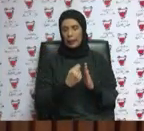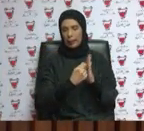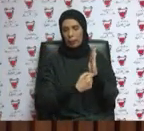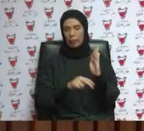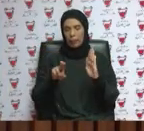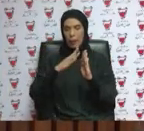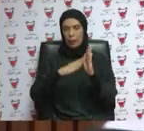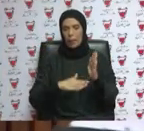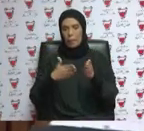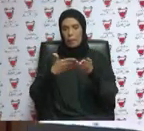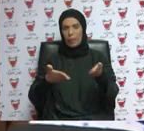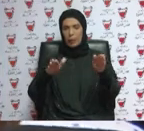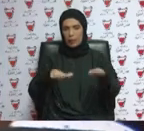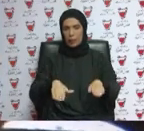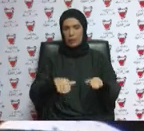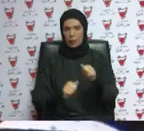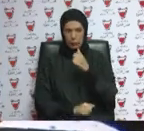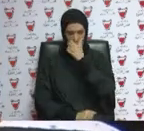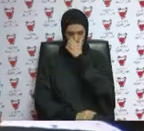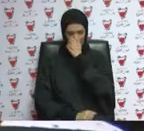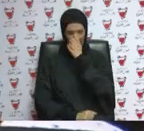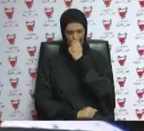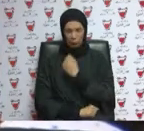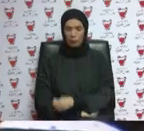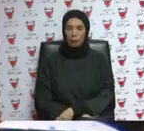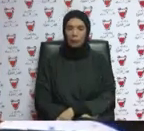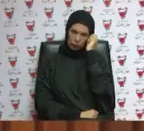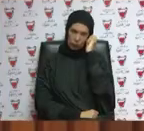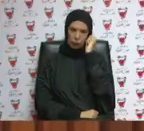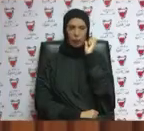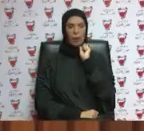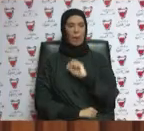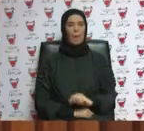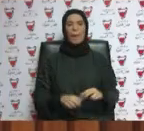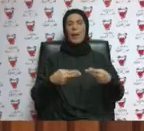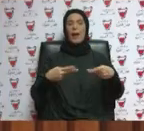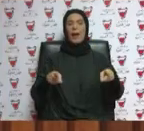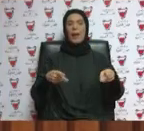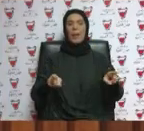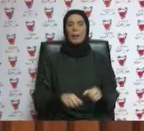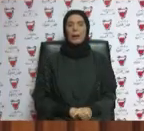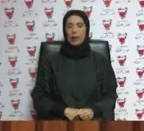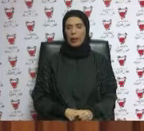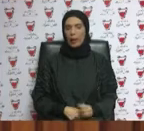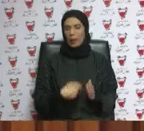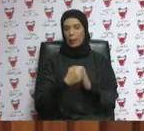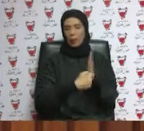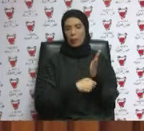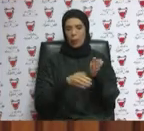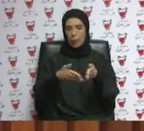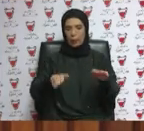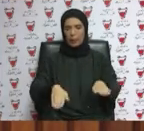تقرير اللجنة ومرفقاته في مضبطة الجلسة. الموافقون على تثبيت التقرير في